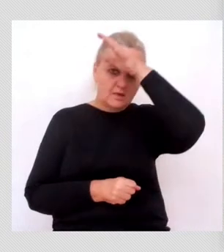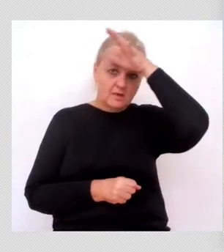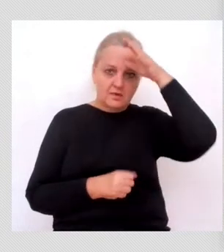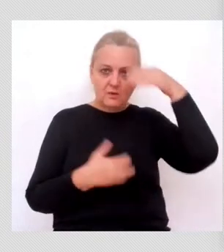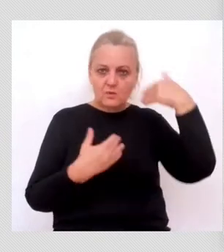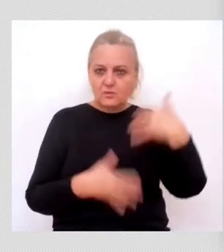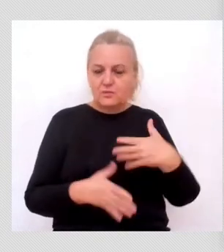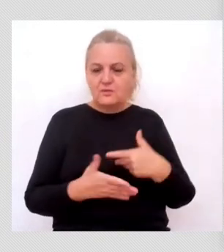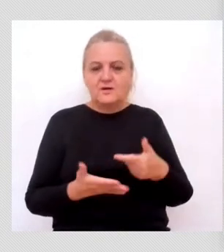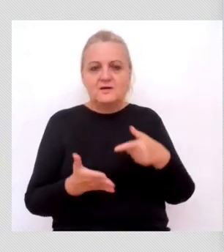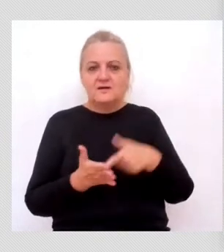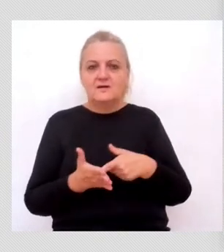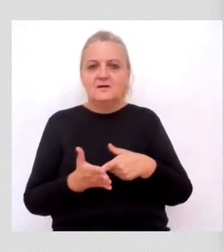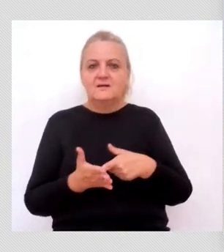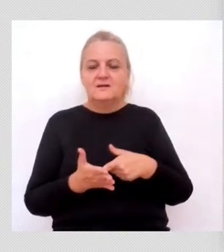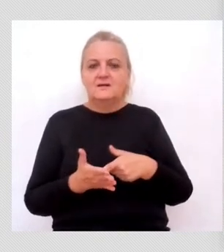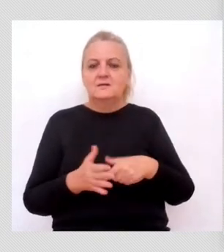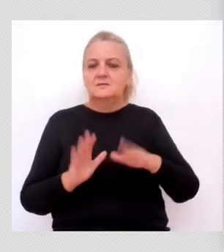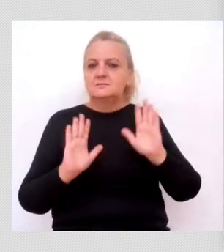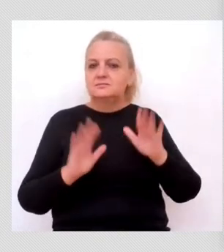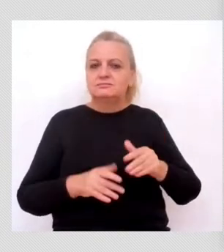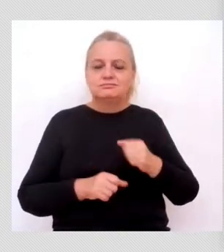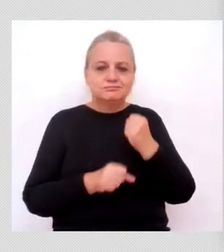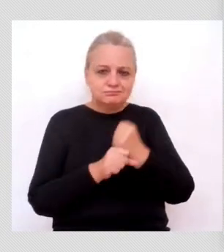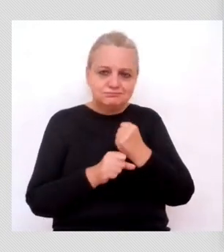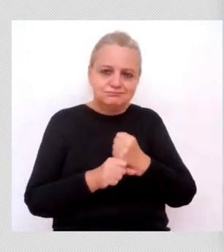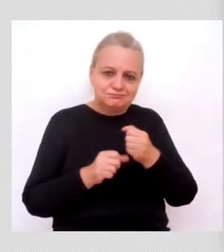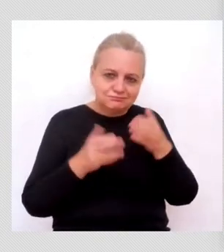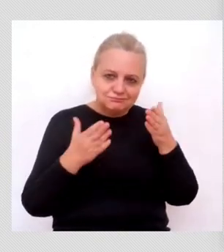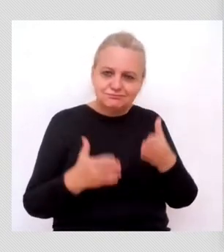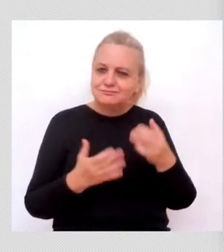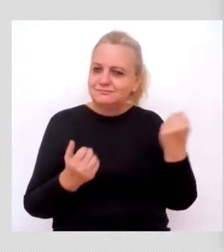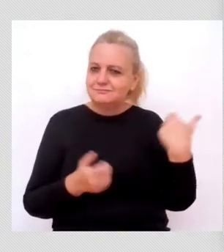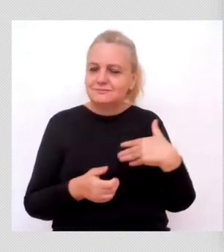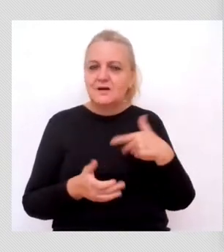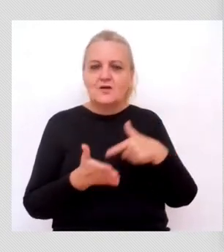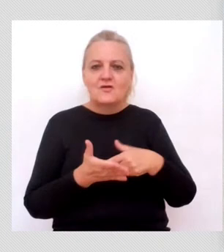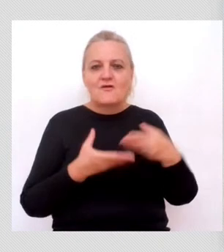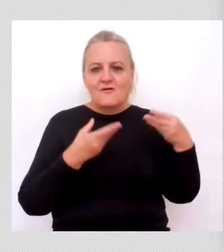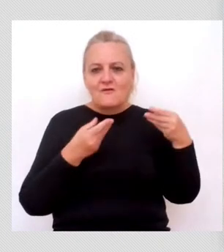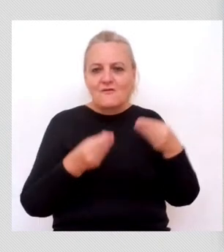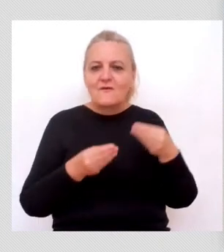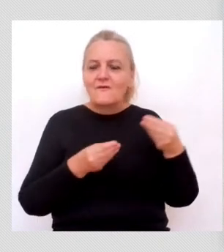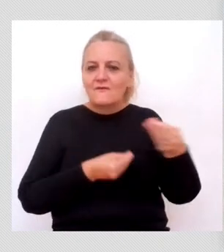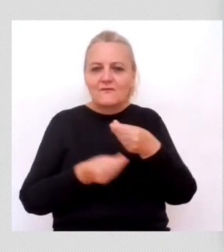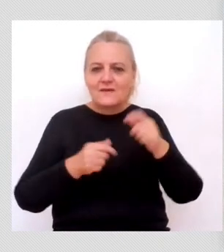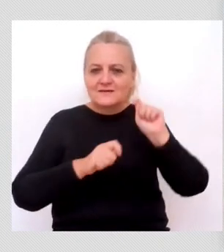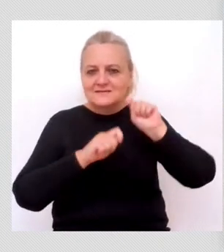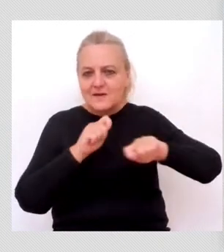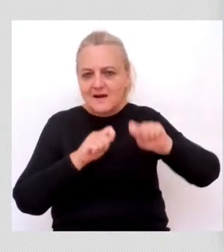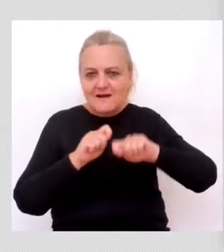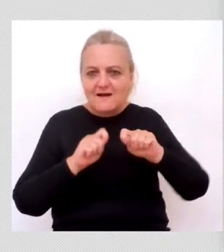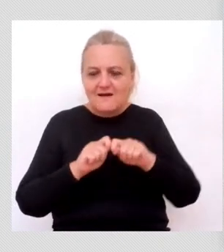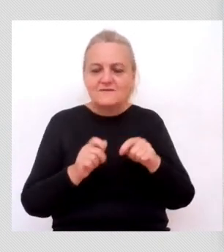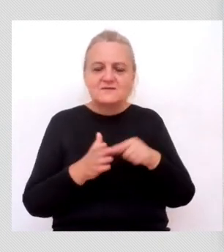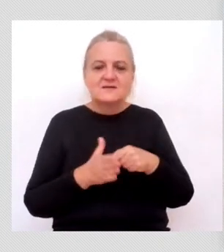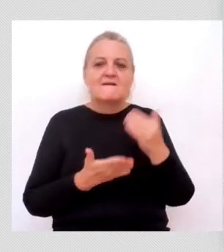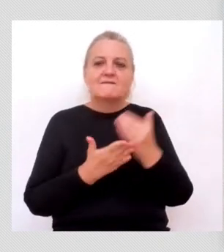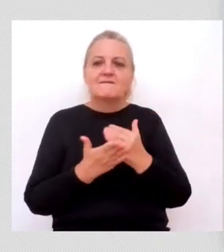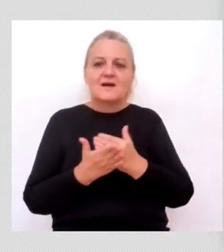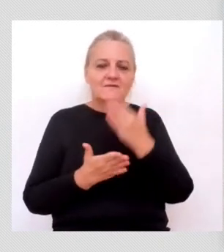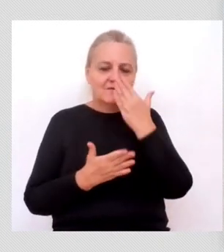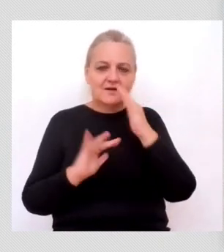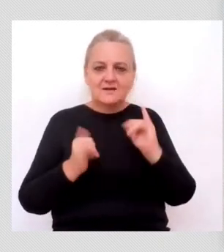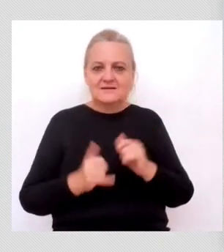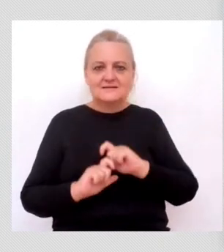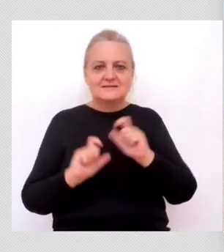i benedyktyńska praca, żeby te finanse prześwietlać w warunkach, kiedy ciągle jesteśmy, mam wrażenie,